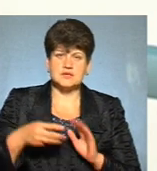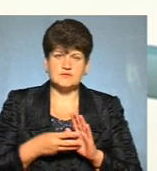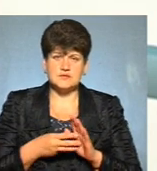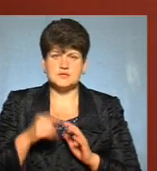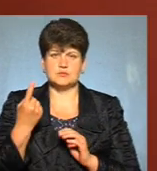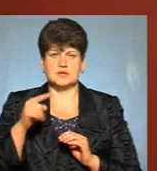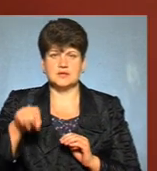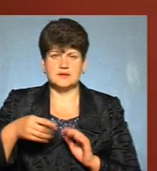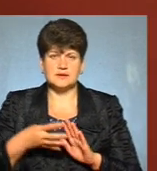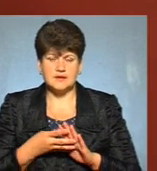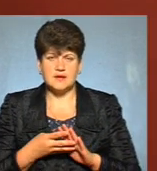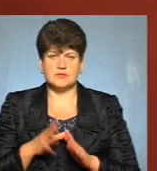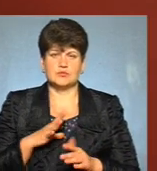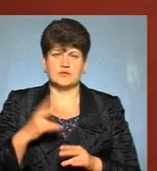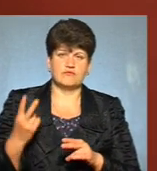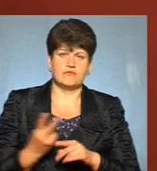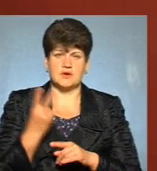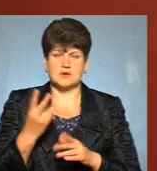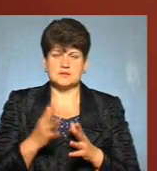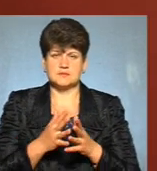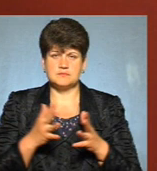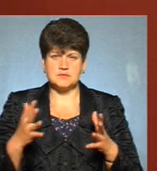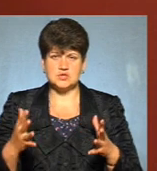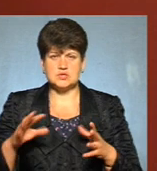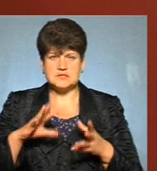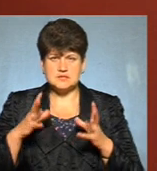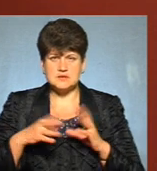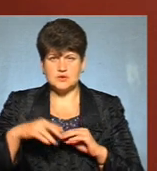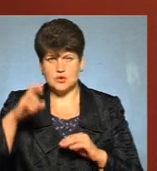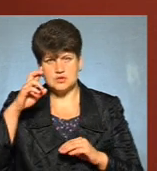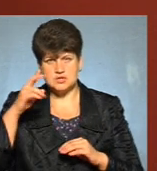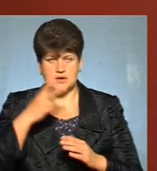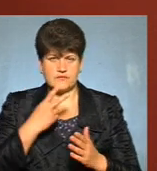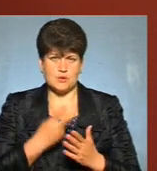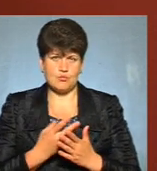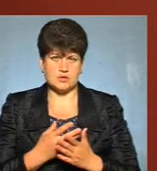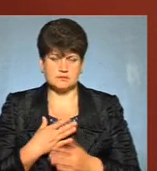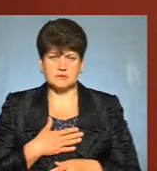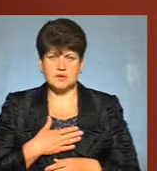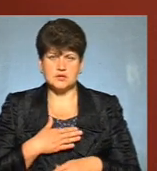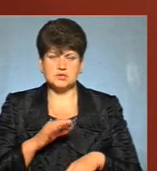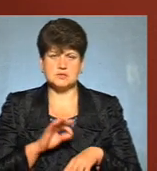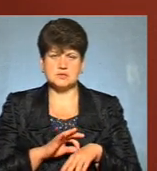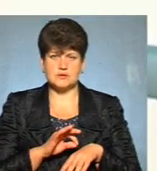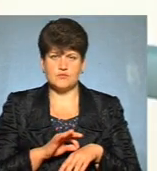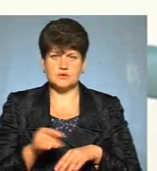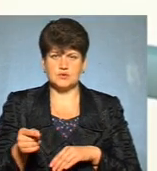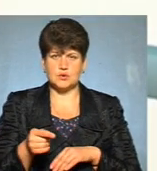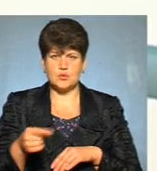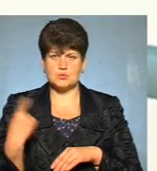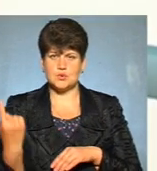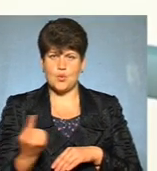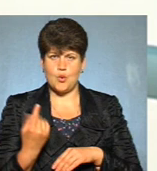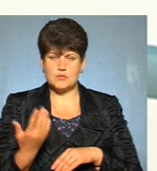1,9 інколи вдвічі перевищують загальнодержавні показники. Наша захворюваність Тернопільської